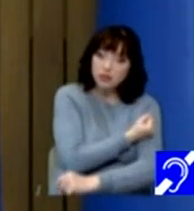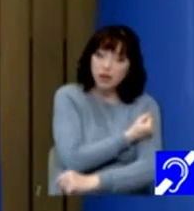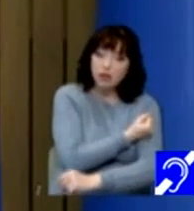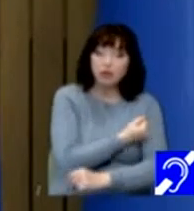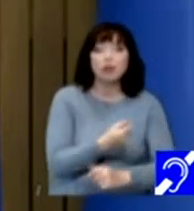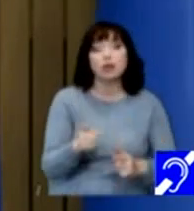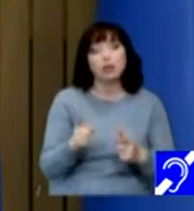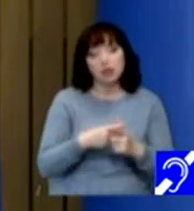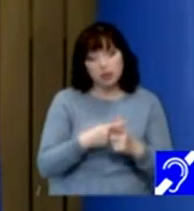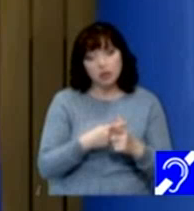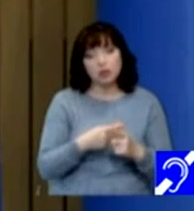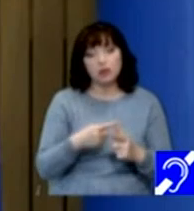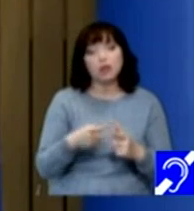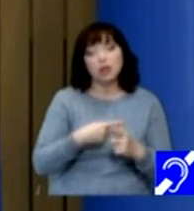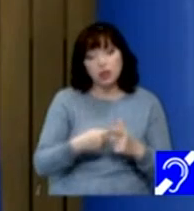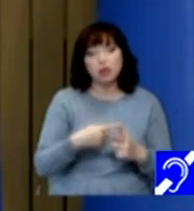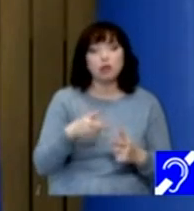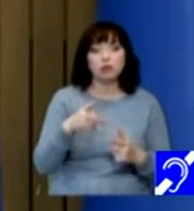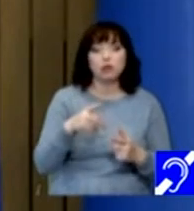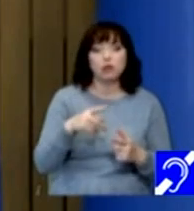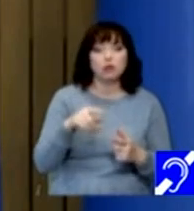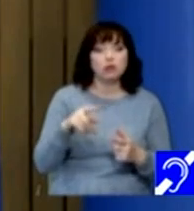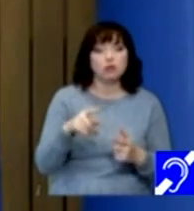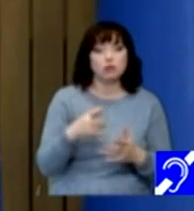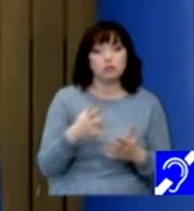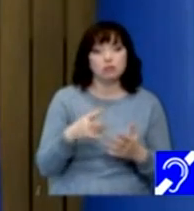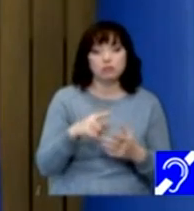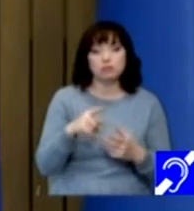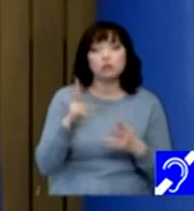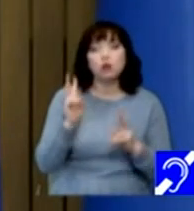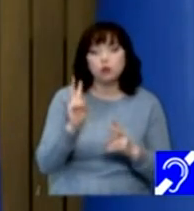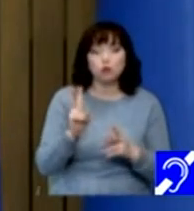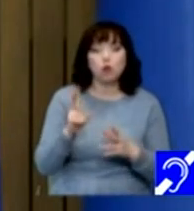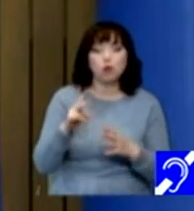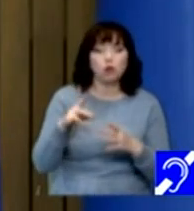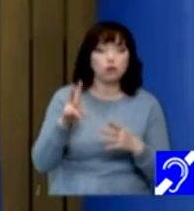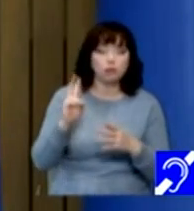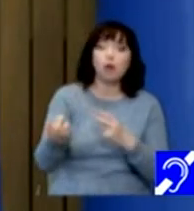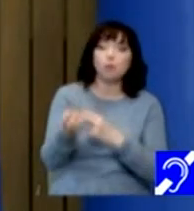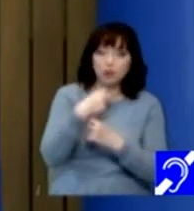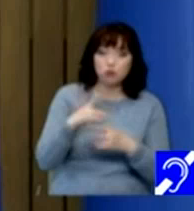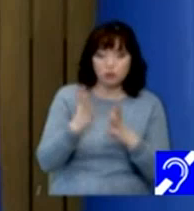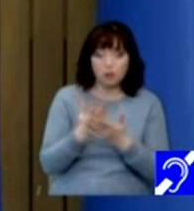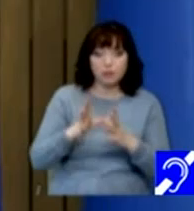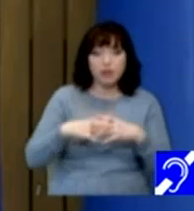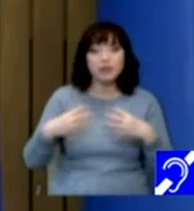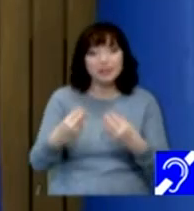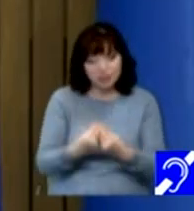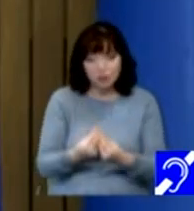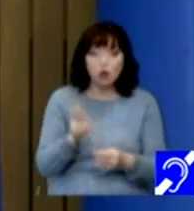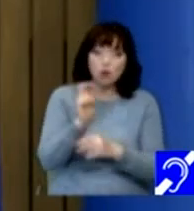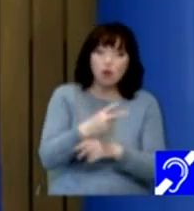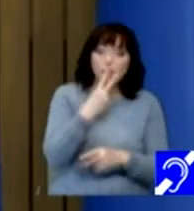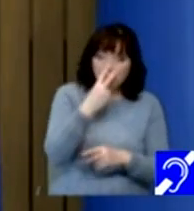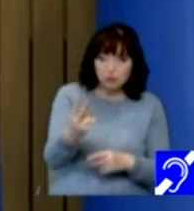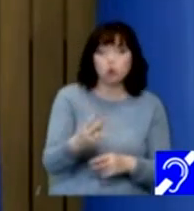pentru vizitatorii care vor veni, deci nu vom cere această dovadă de la cei care vor veni cu familiile să viziteze